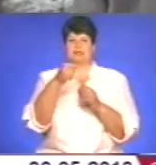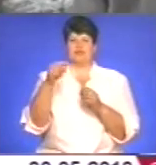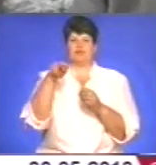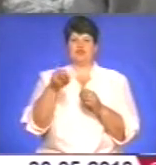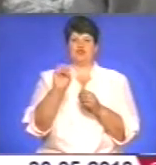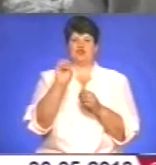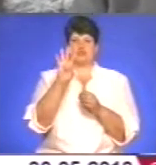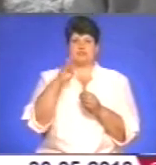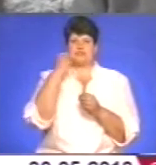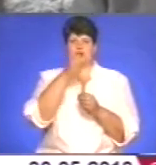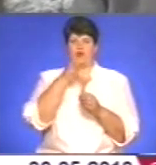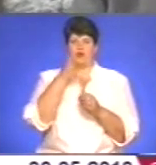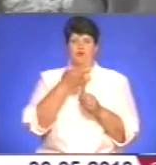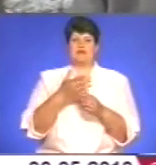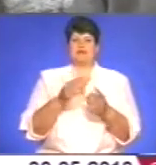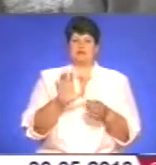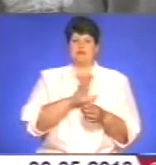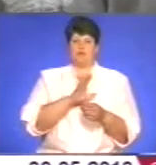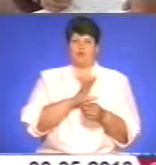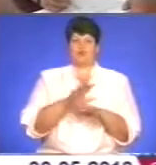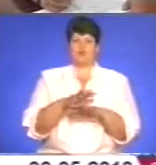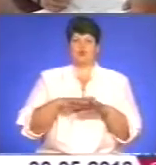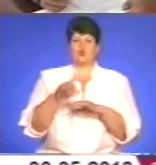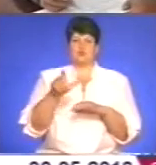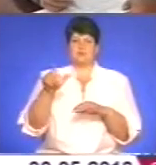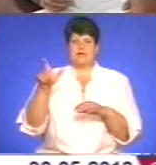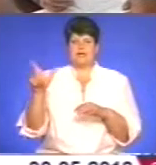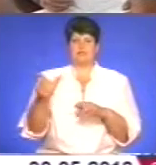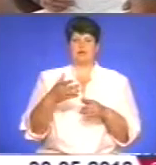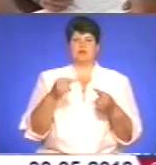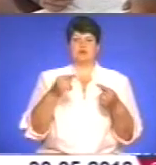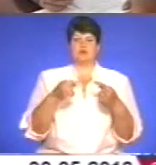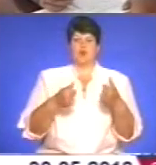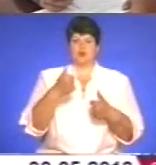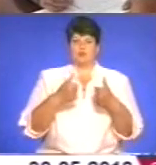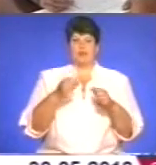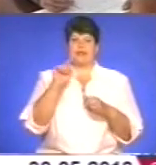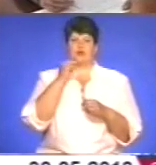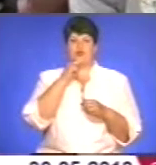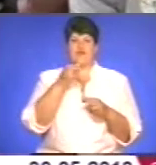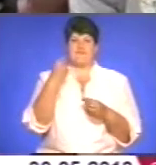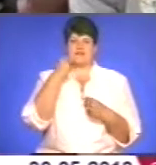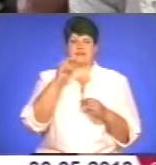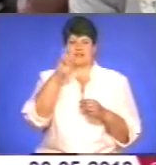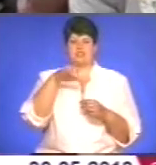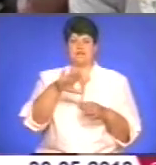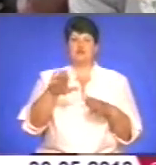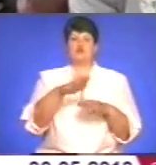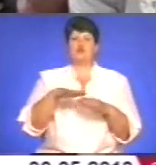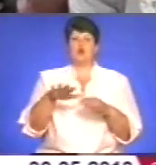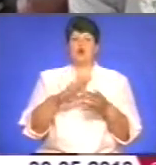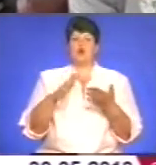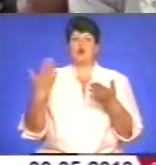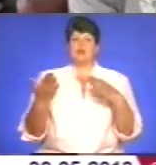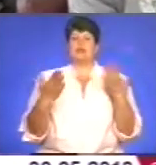2010-2014 роки «Заможне суспільство, конкурентоспроможна економіка, ефективна держава». Сторони домовилися зосередити спільні